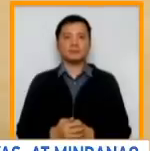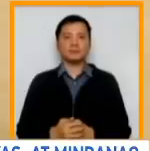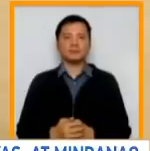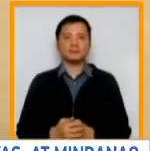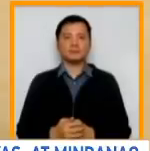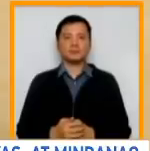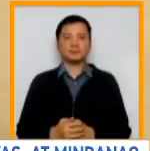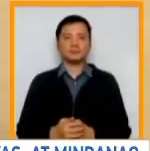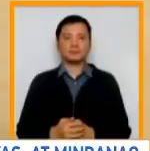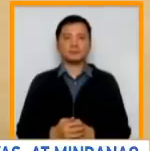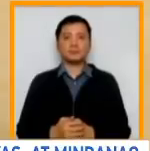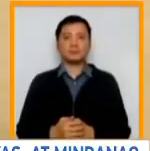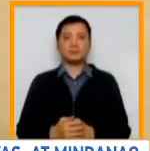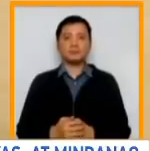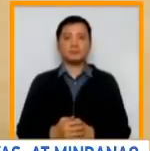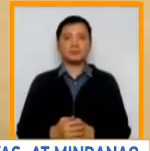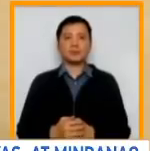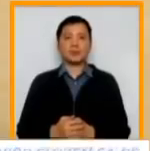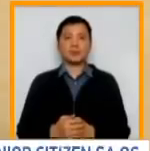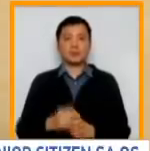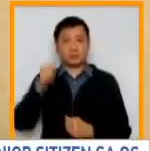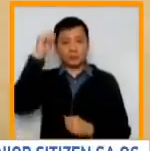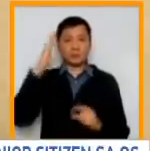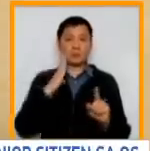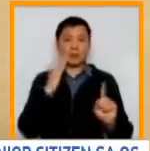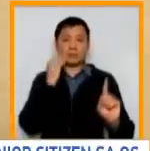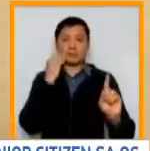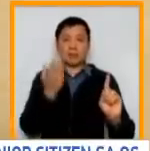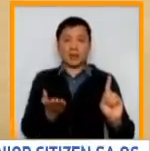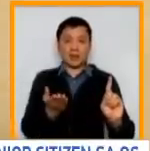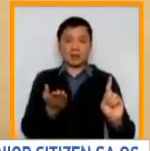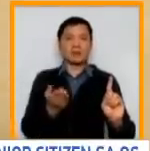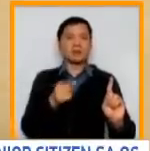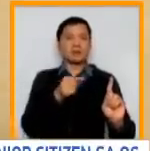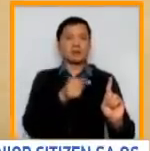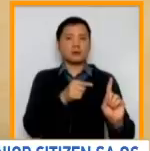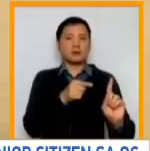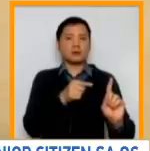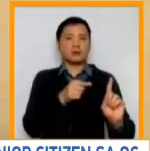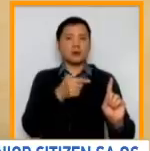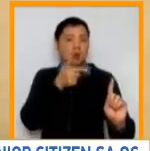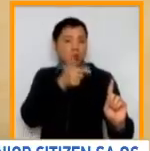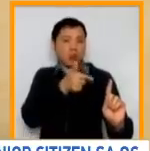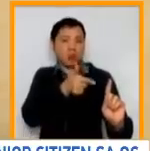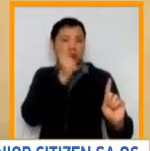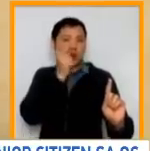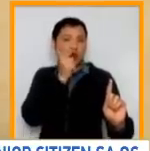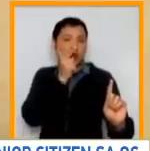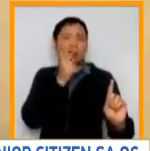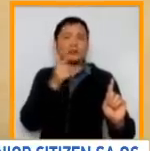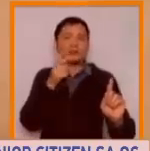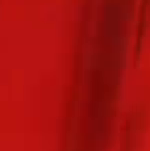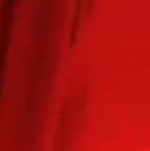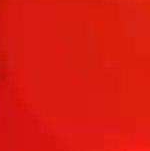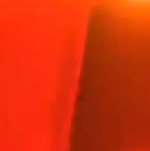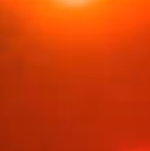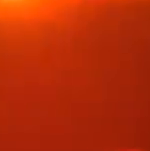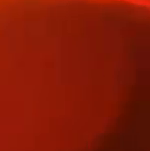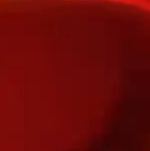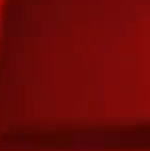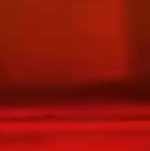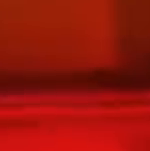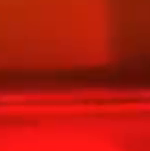Patay po matapos pagbabarilin sa loob mismo ng kanyang tahanan ang presidente ng Haiti. Papasada na ang UB Express